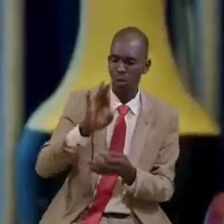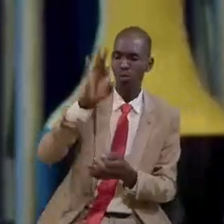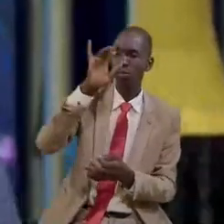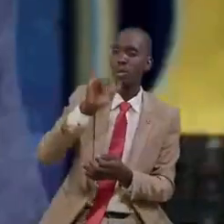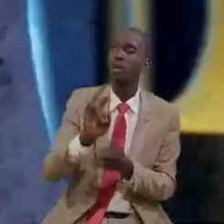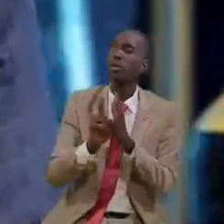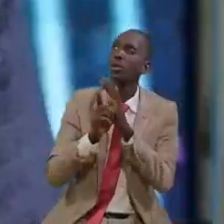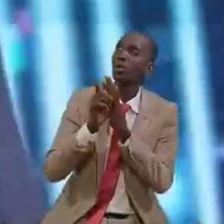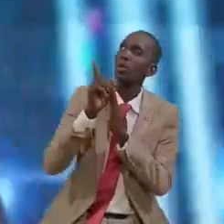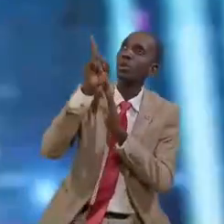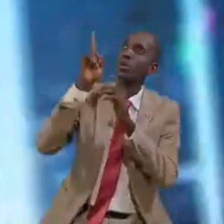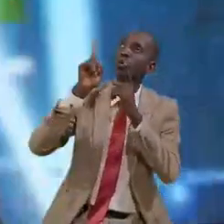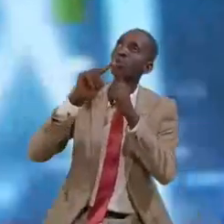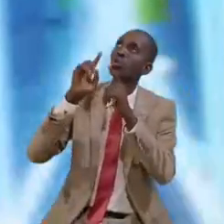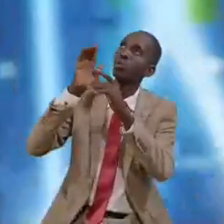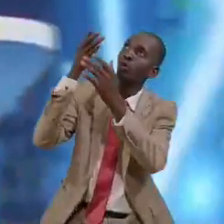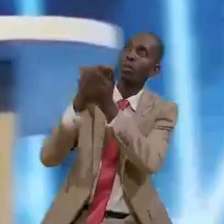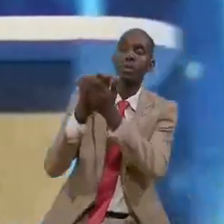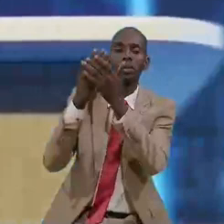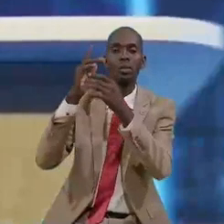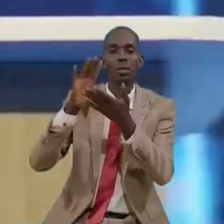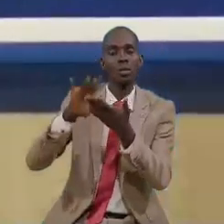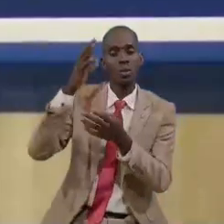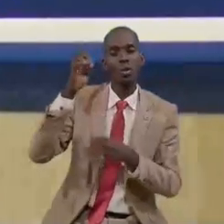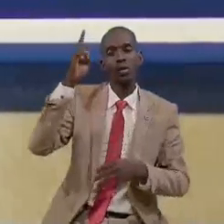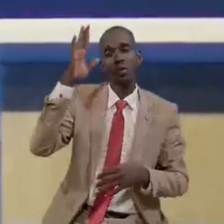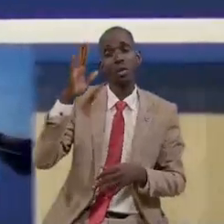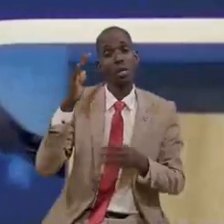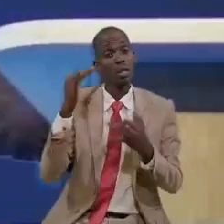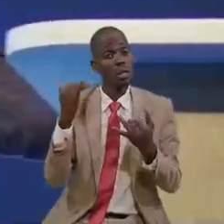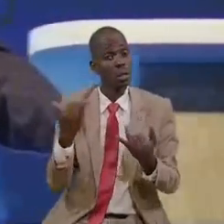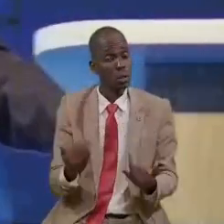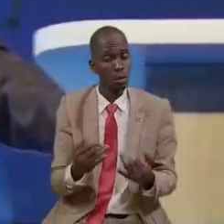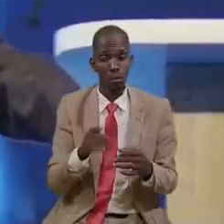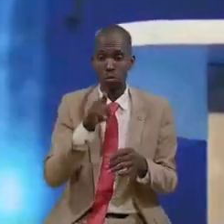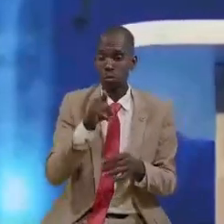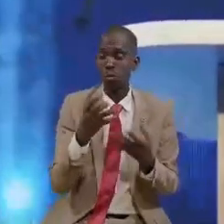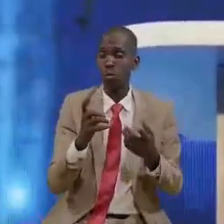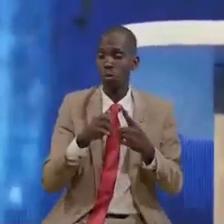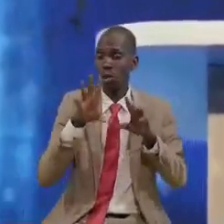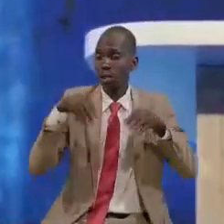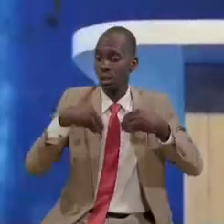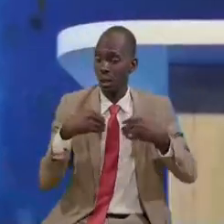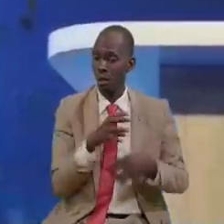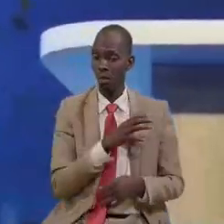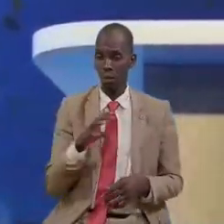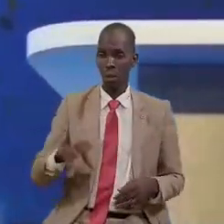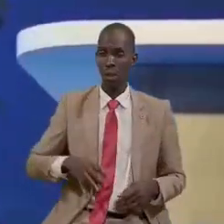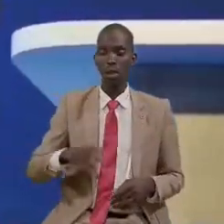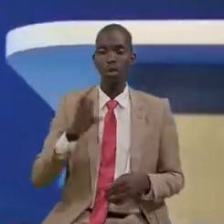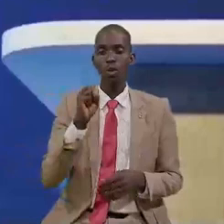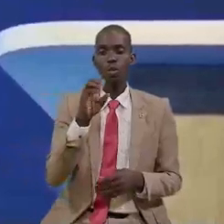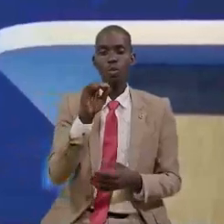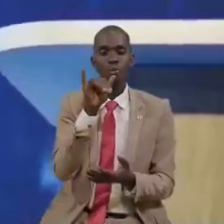pour toucher à sa gloire. Maintenant, vous allez vouloir donner votre cœur à Christ afin que le Seigneur